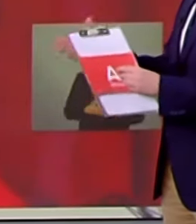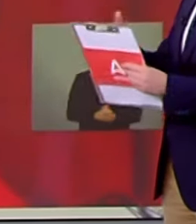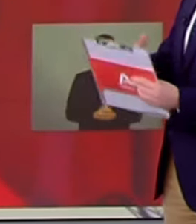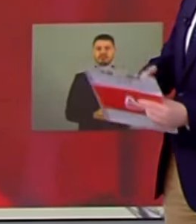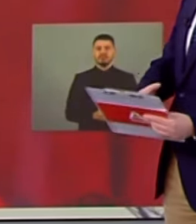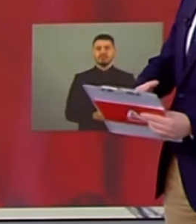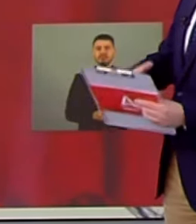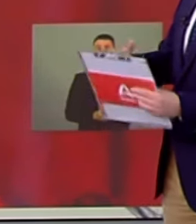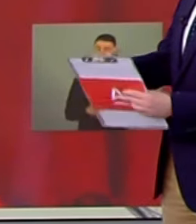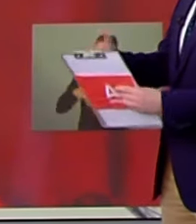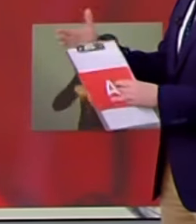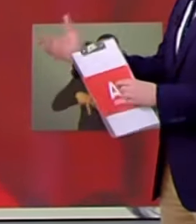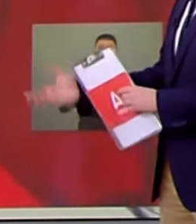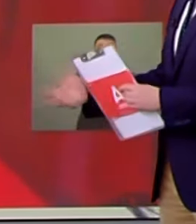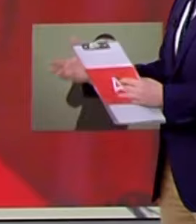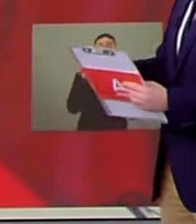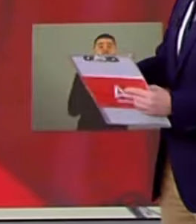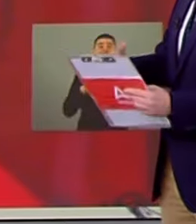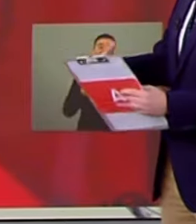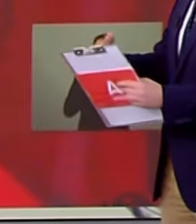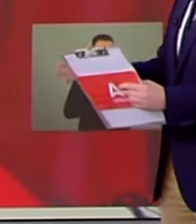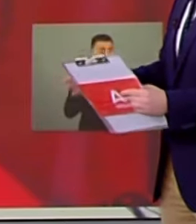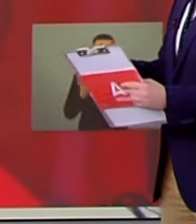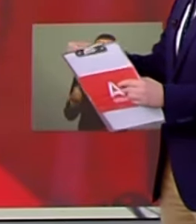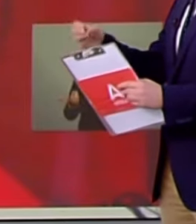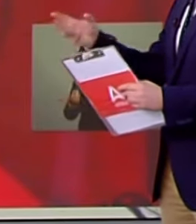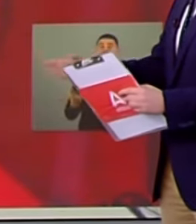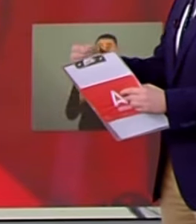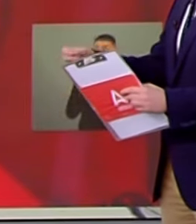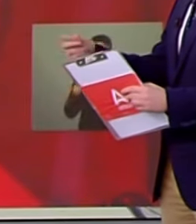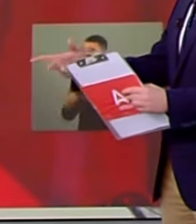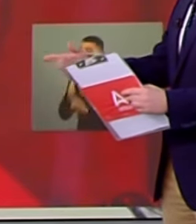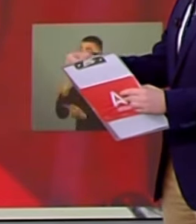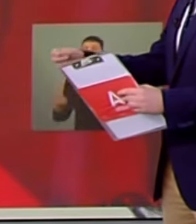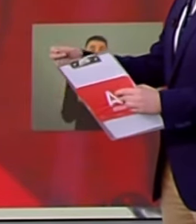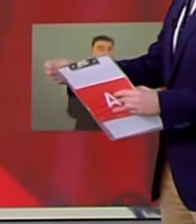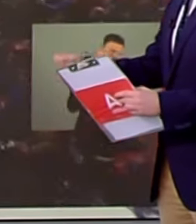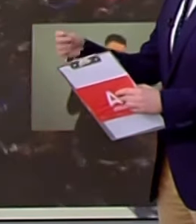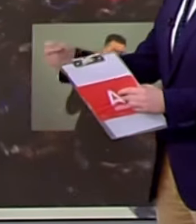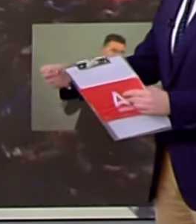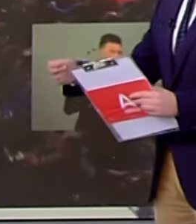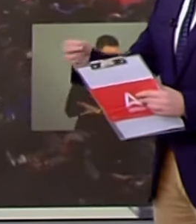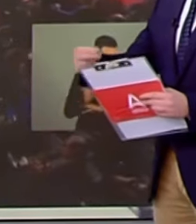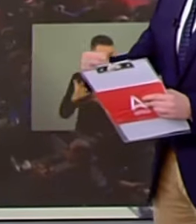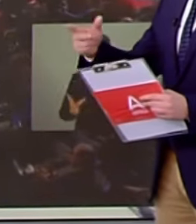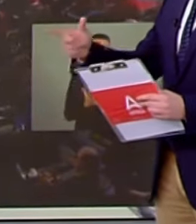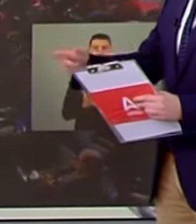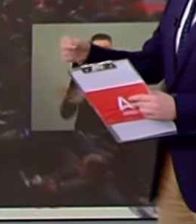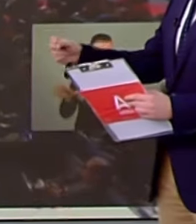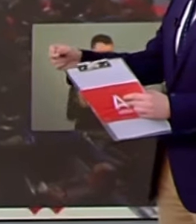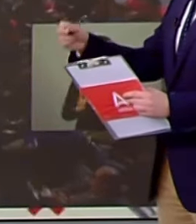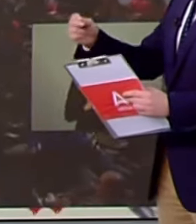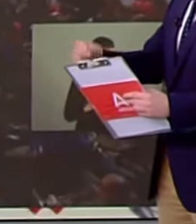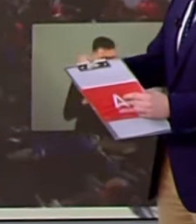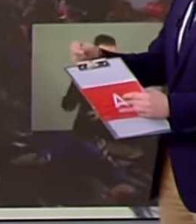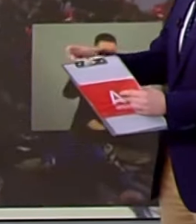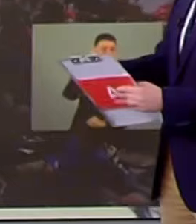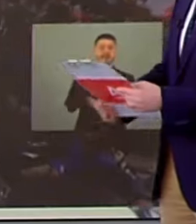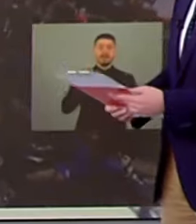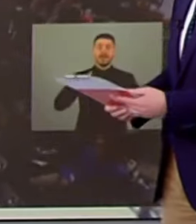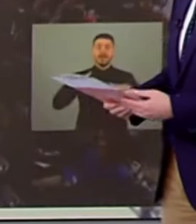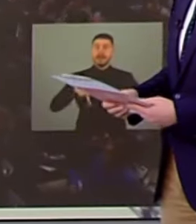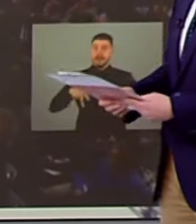πλευρά διέψευδε την άλλη, η μία πλευρά επιβεβαίωνε την άλλη και όπως καταλαβαίνεις, μέχρι να κατανοήσουμε το τι ακριβώς είχε συμβεί, πέρασε αρκετός χρόνος προκειμένου να